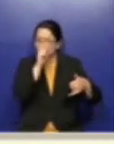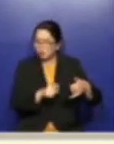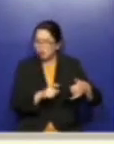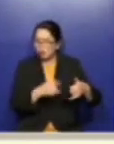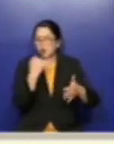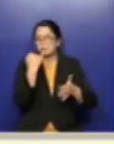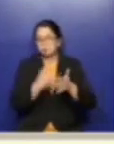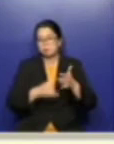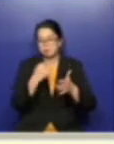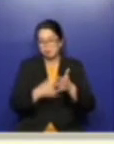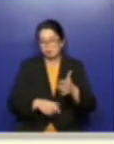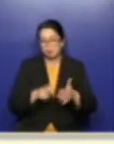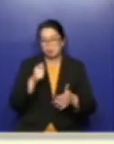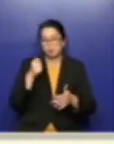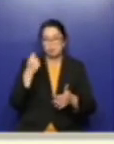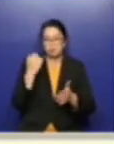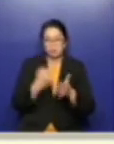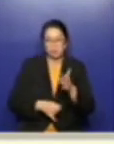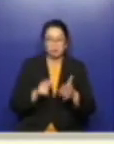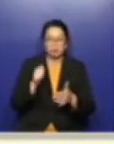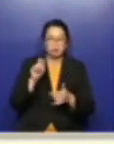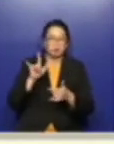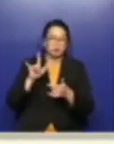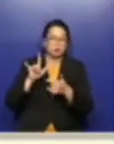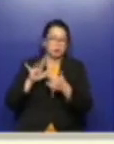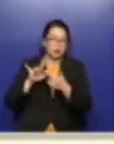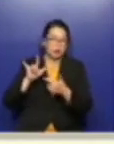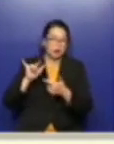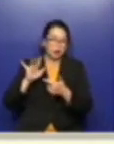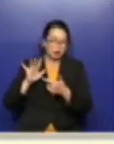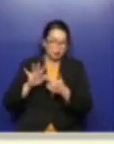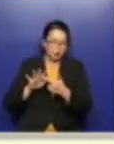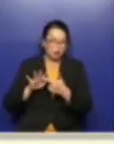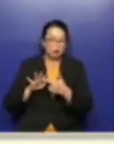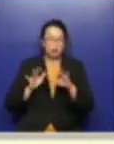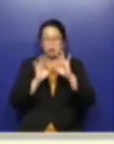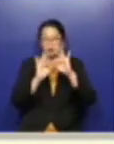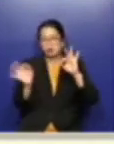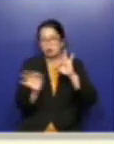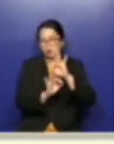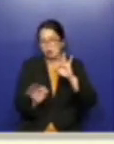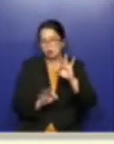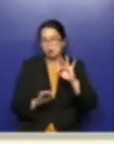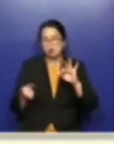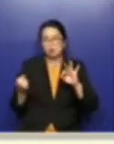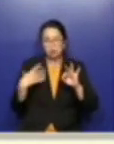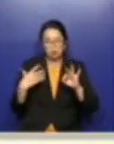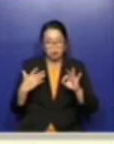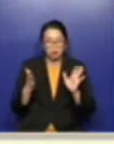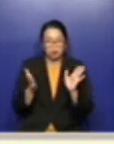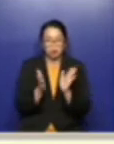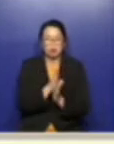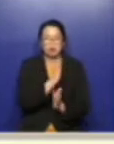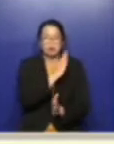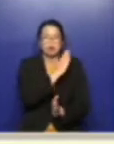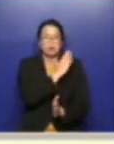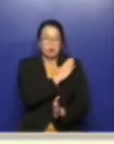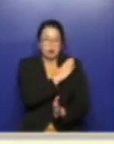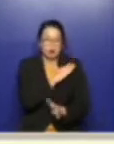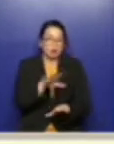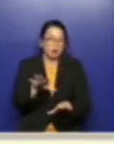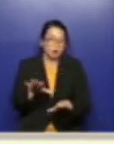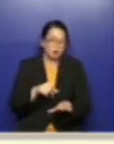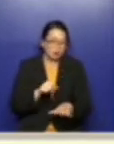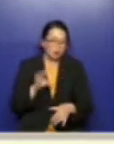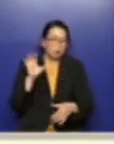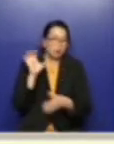ดทางอาญานะครับในนั้นก็มีเนื้อหาว่าสำนักงานพระพุทธศาสนาแห่งชาติได้นำบทบัญญัติ